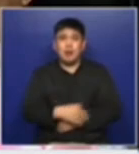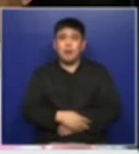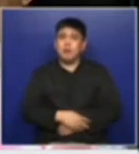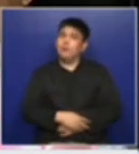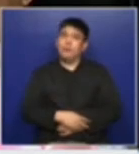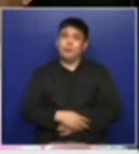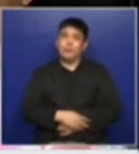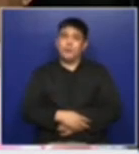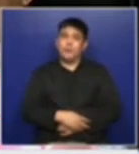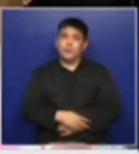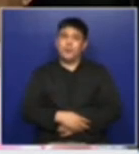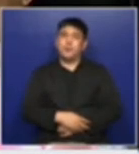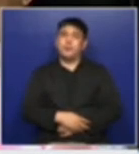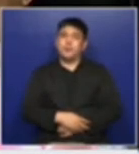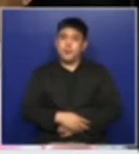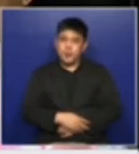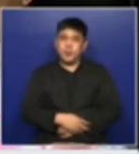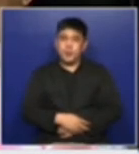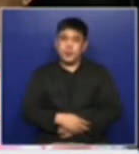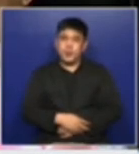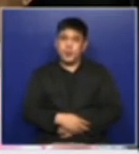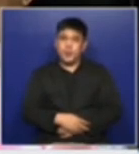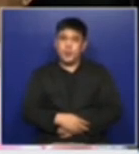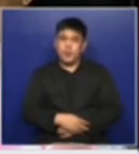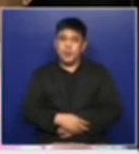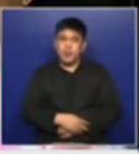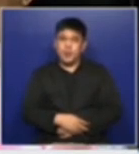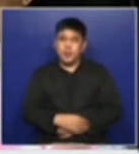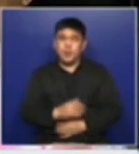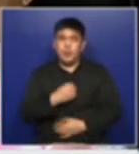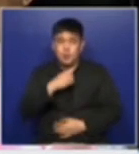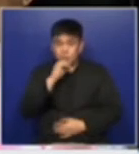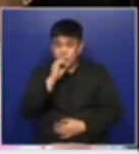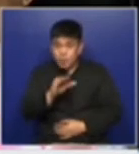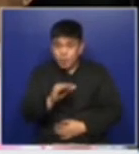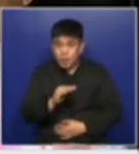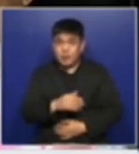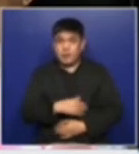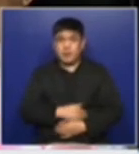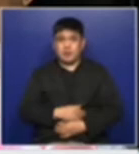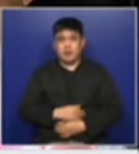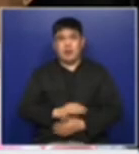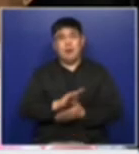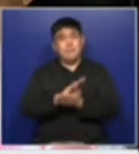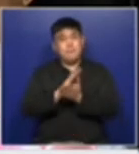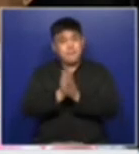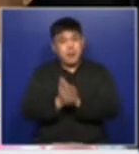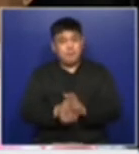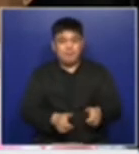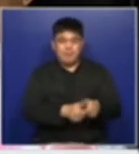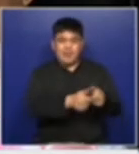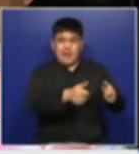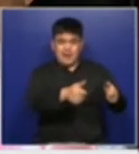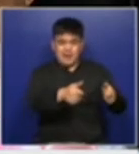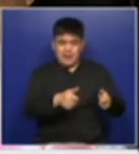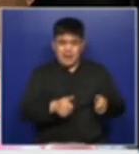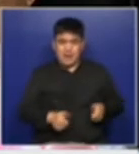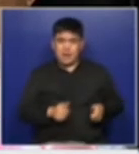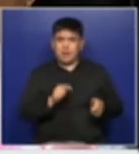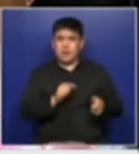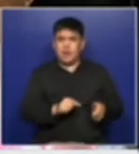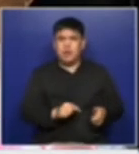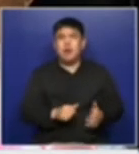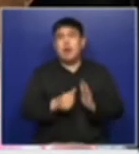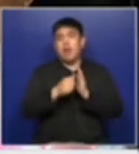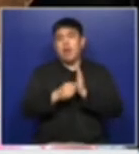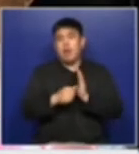มันเป็นเรื่องที่ด้วยความเคารพครับท่านบอกว่าการปรับปรุงรายงานครั้งนี้เนี่ยท่านบอกว่าจะปรับ